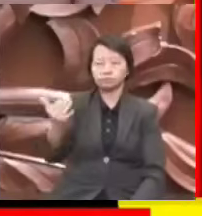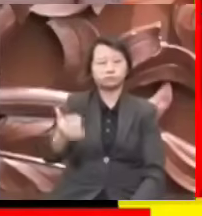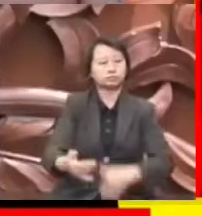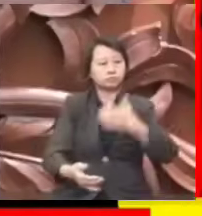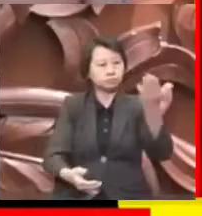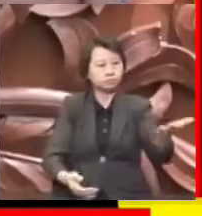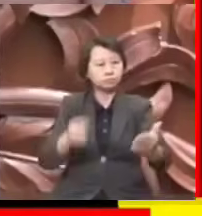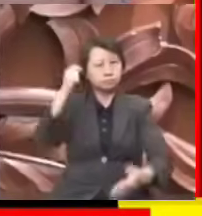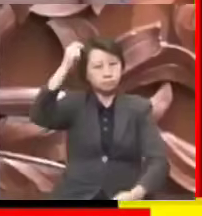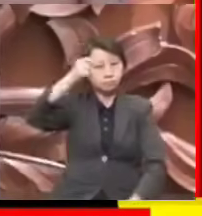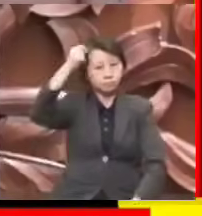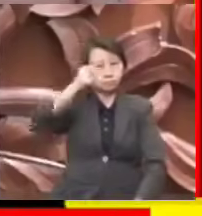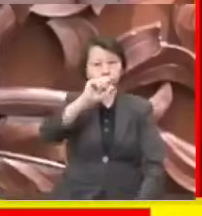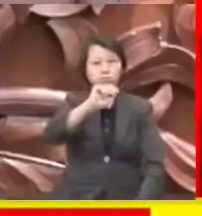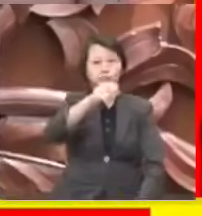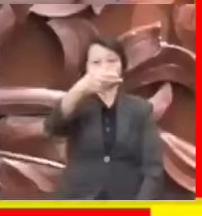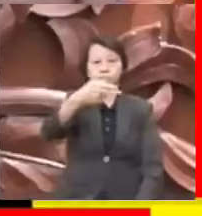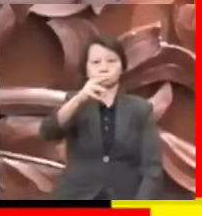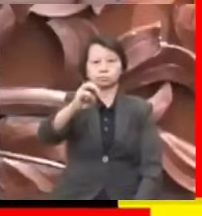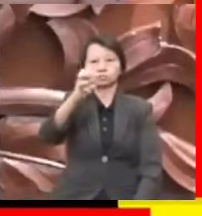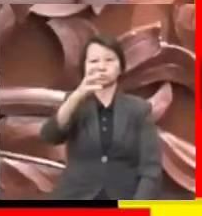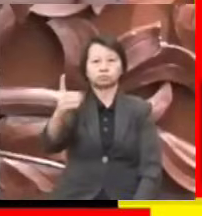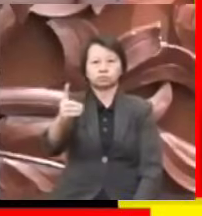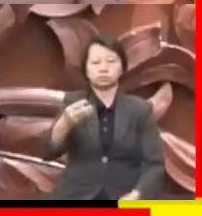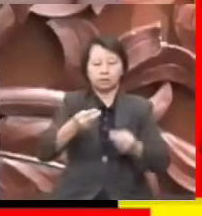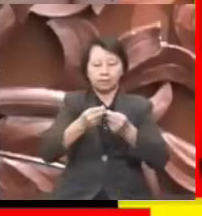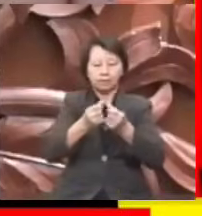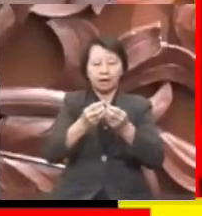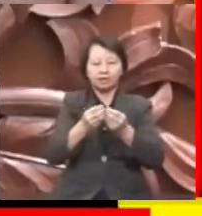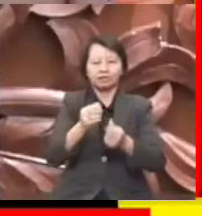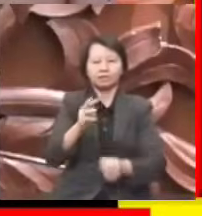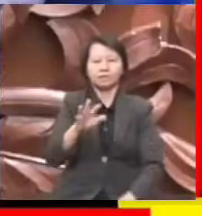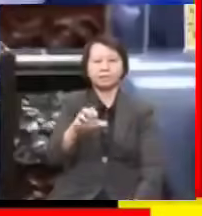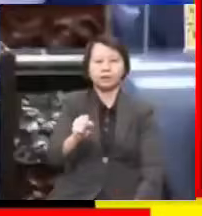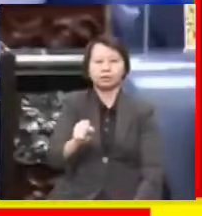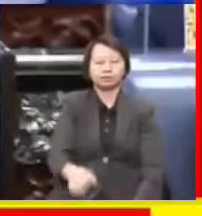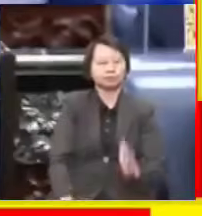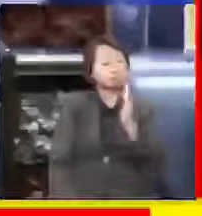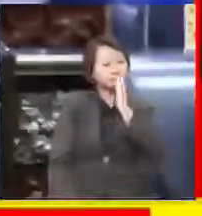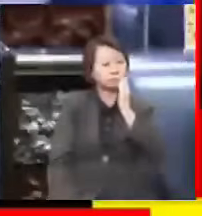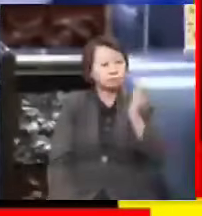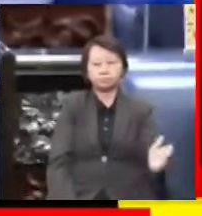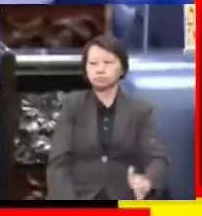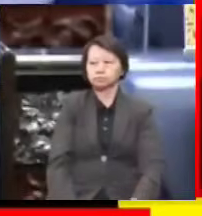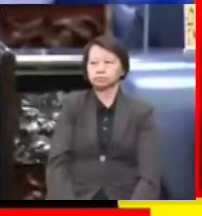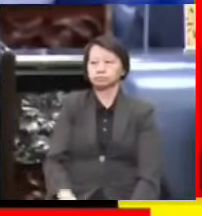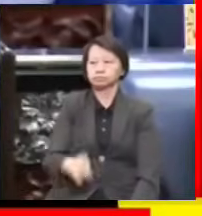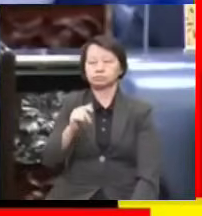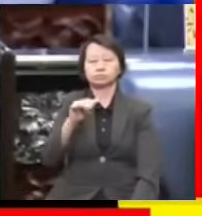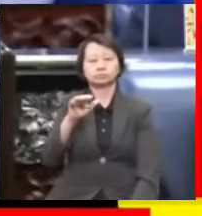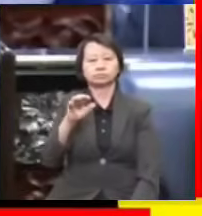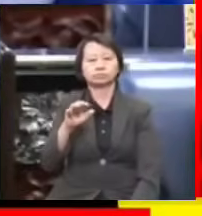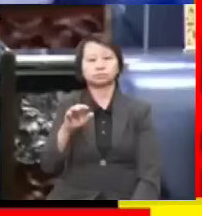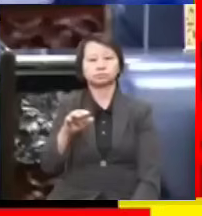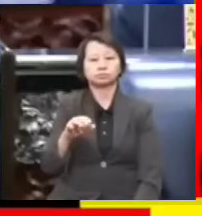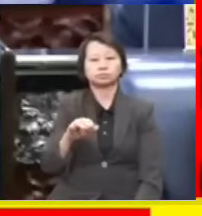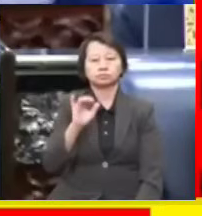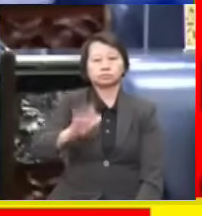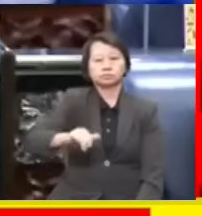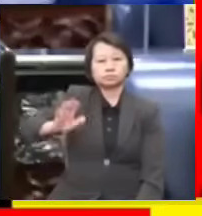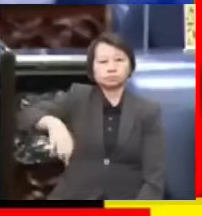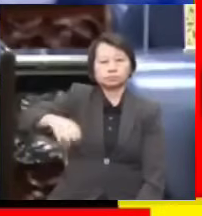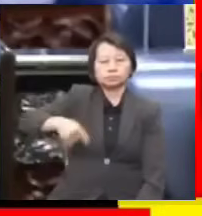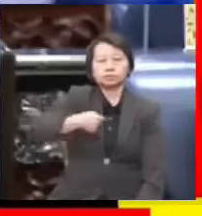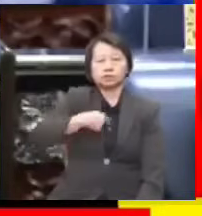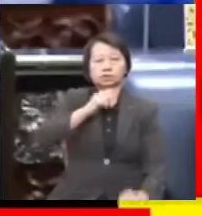jemput Tuan Ahmad Fadli bin Syari Pasir Mas. Terima kasih berhormat Tan Sri Yang Dipertua. Belum terlambat